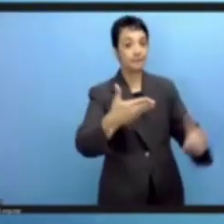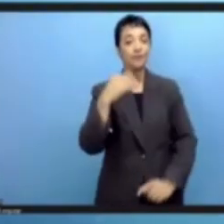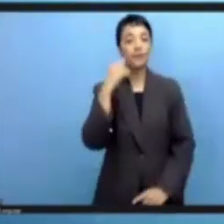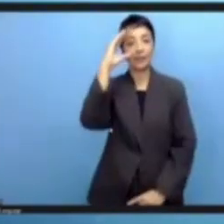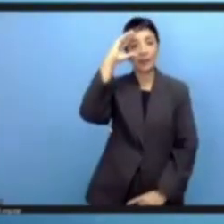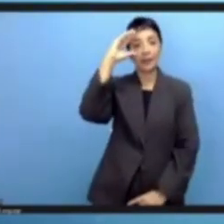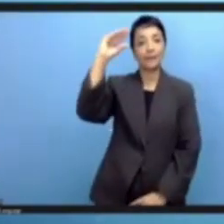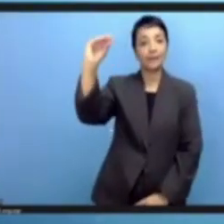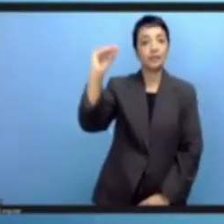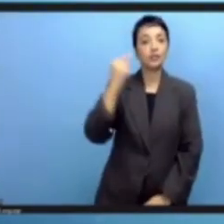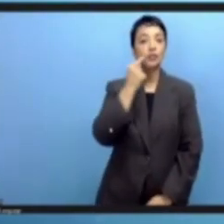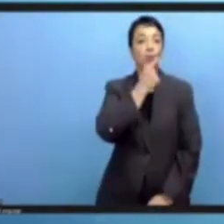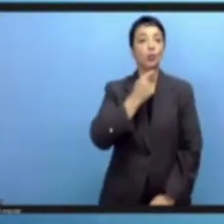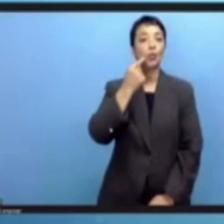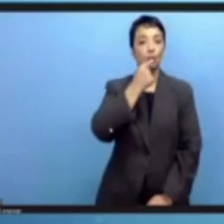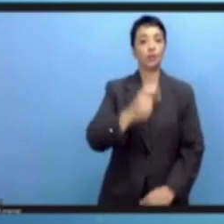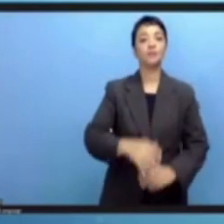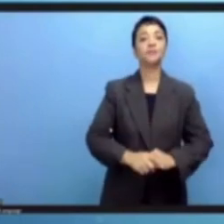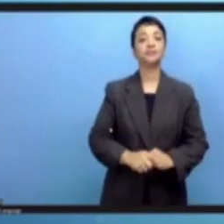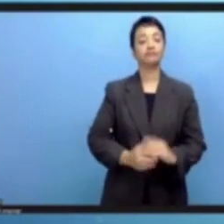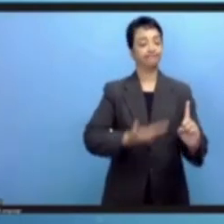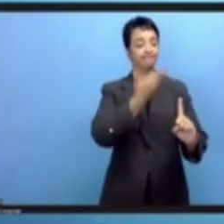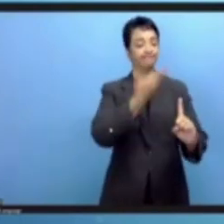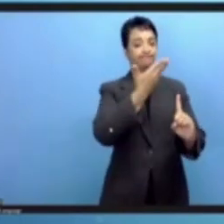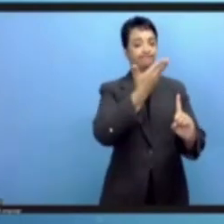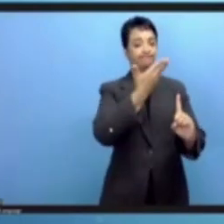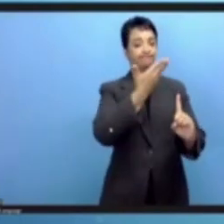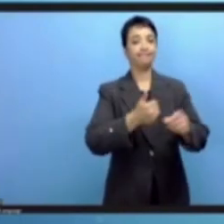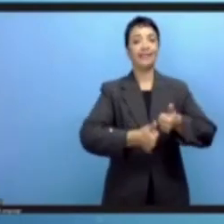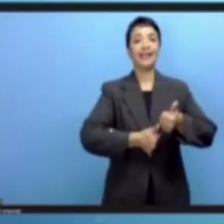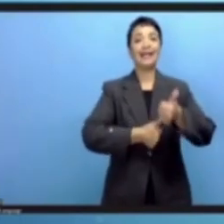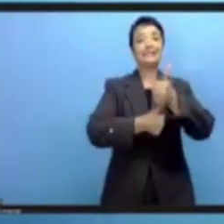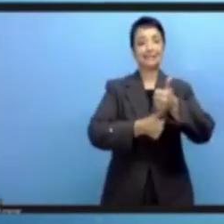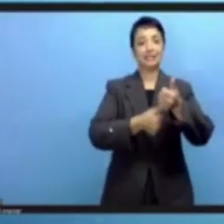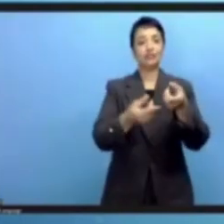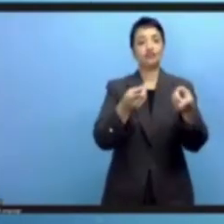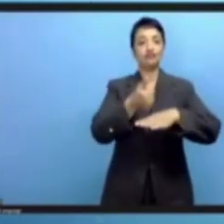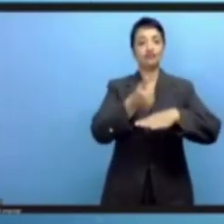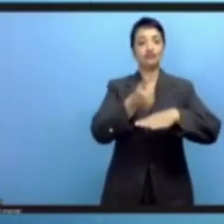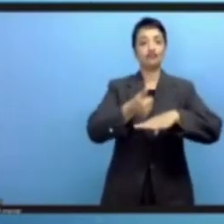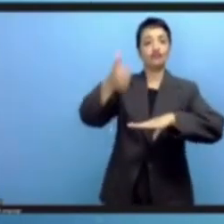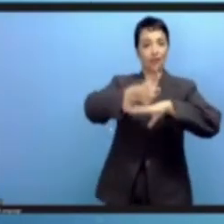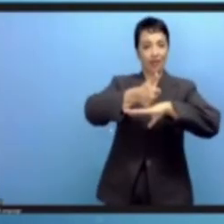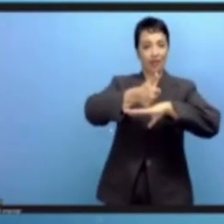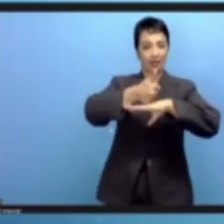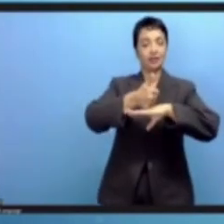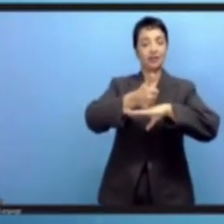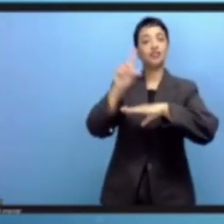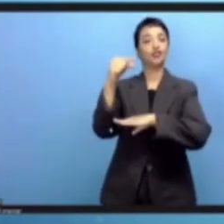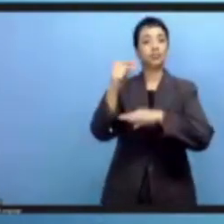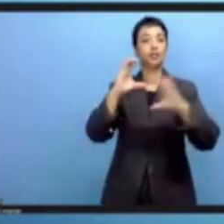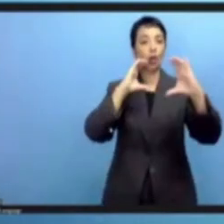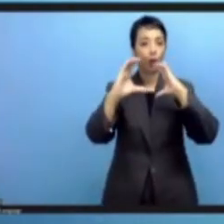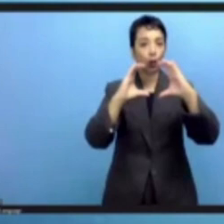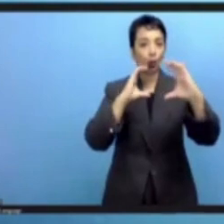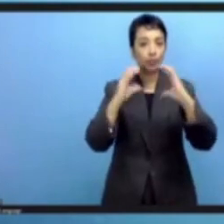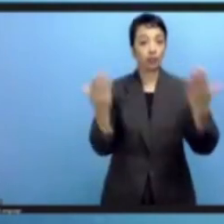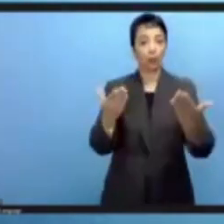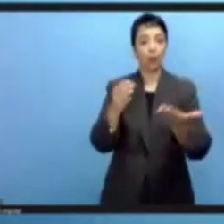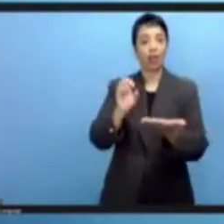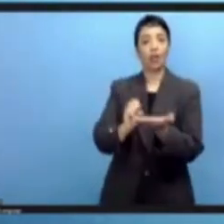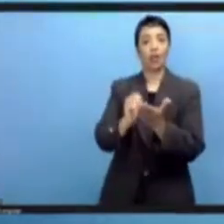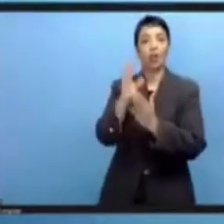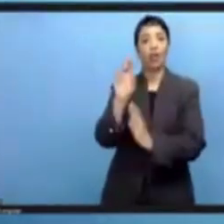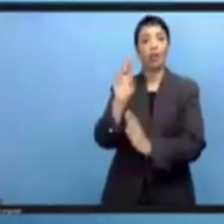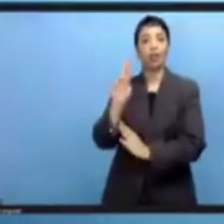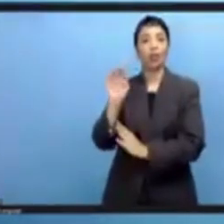J'aimerais désormais inviter M. Tofik Djelassi, sous-directeur pour la commission pour